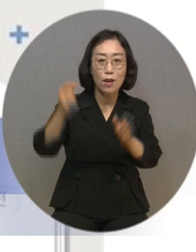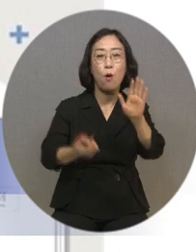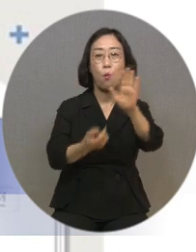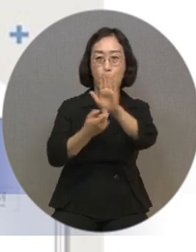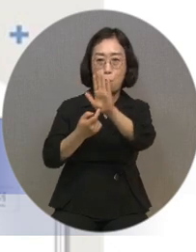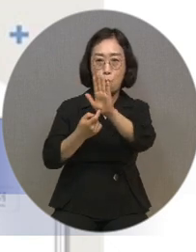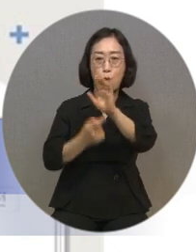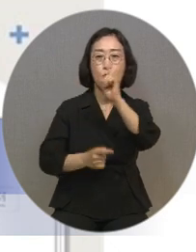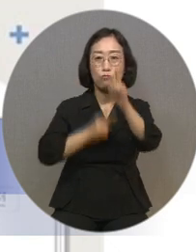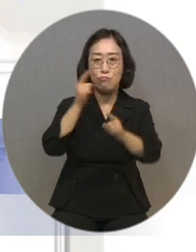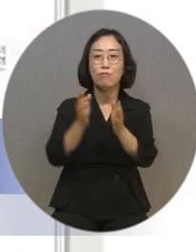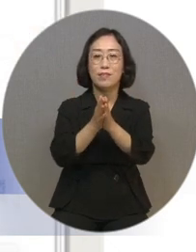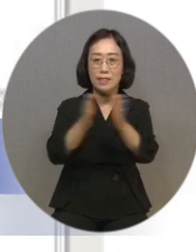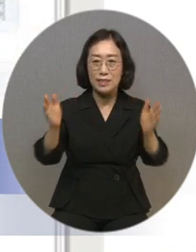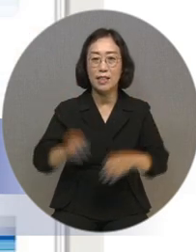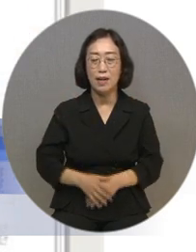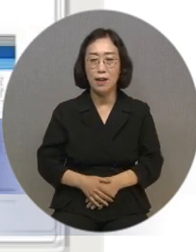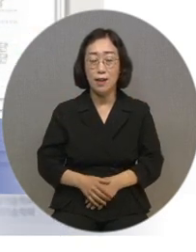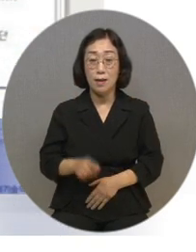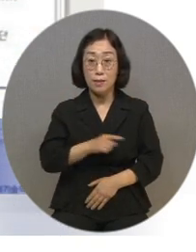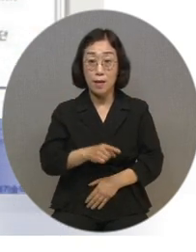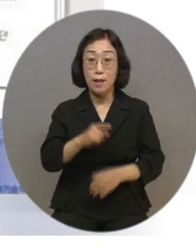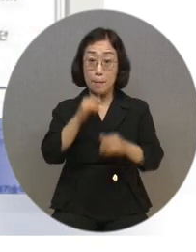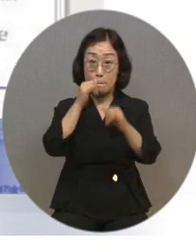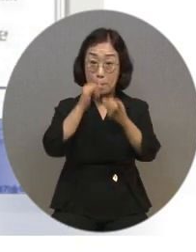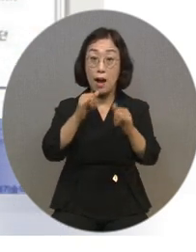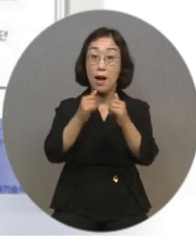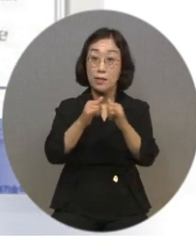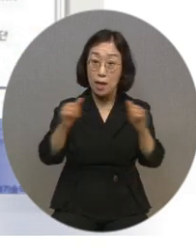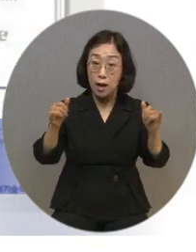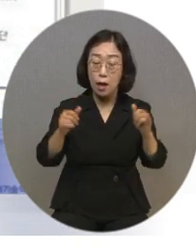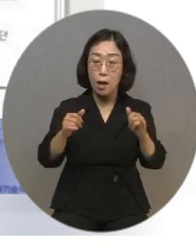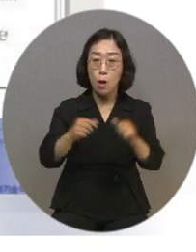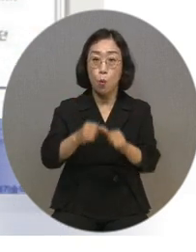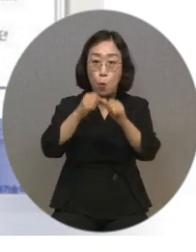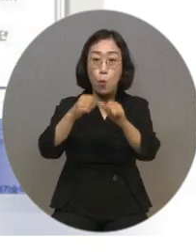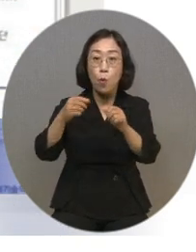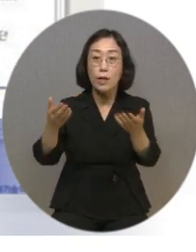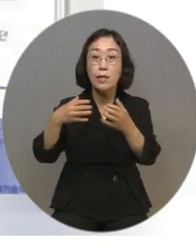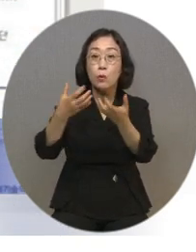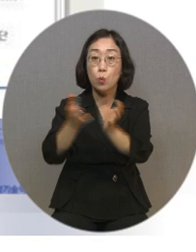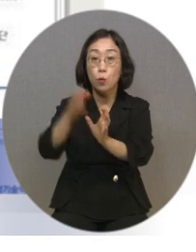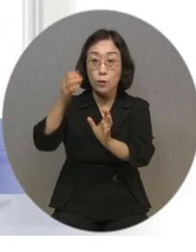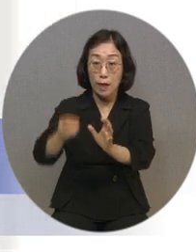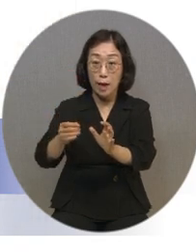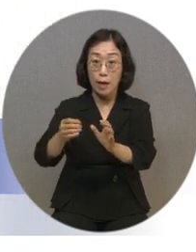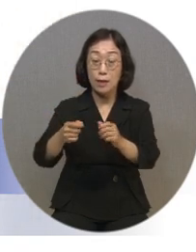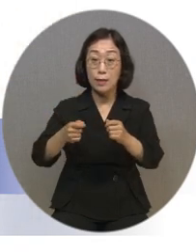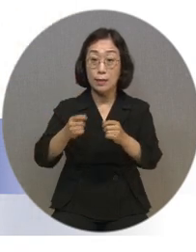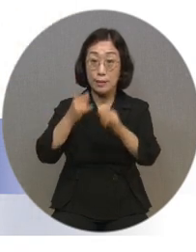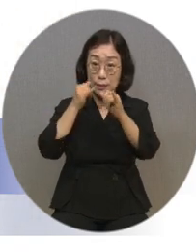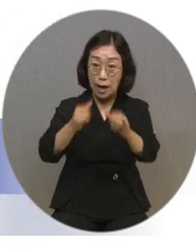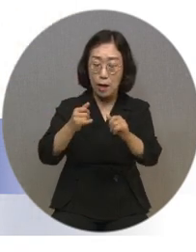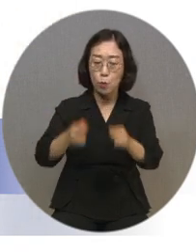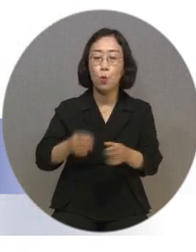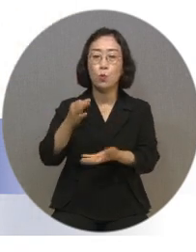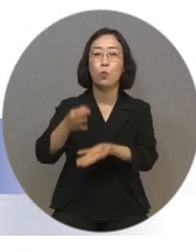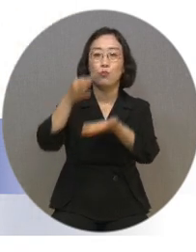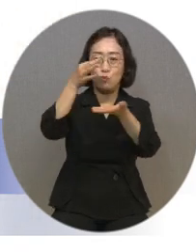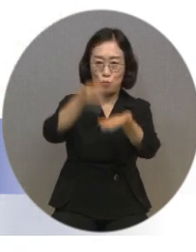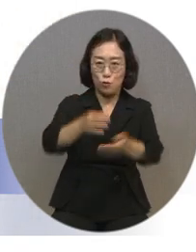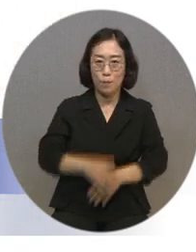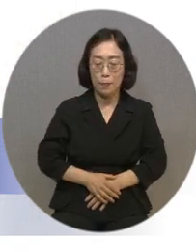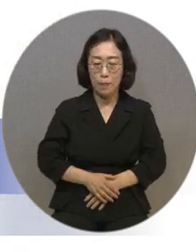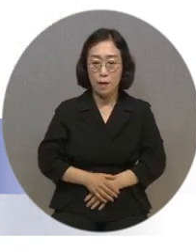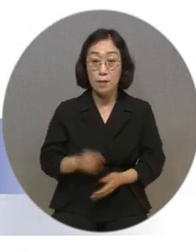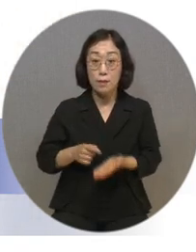1일까지 진행되며 최우수상에는 고용노동부 장관상과 상금이 수요입니다 공모전 참가 방법은